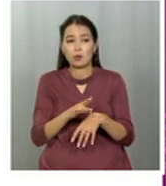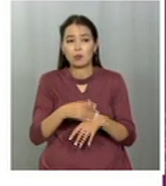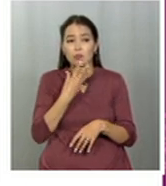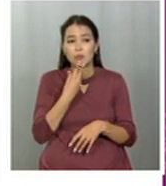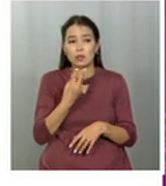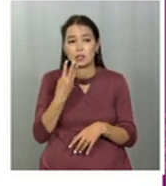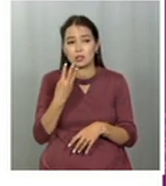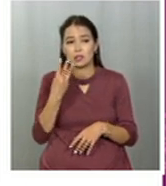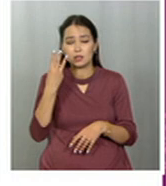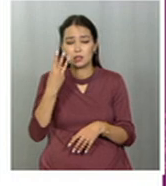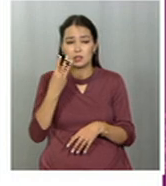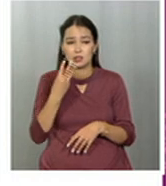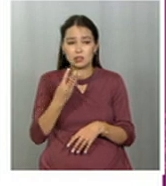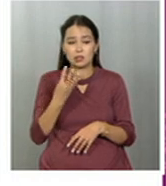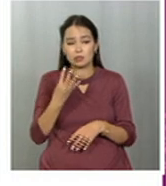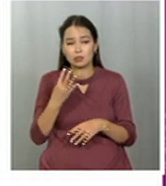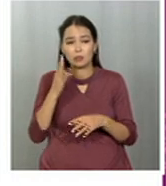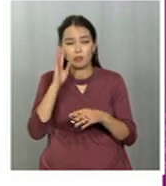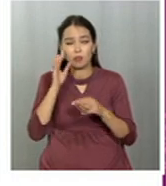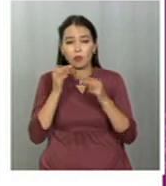и вся борода.